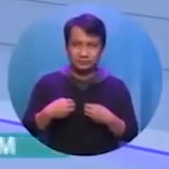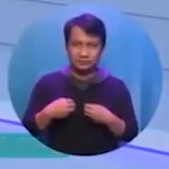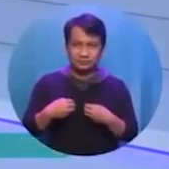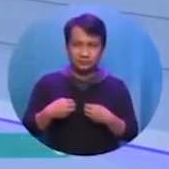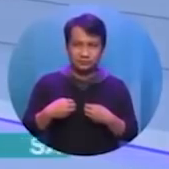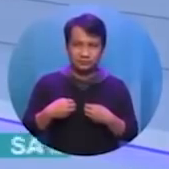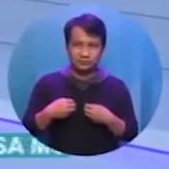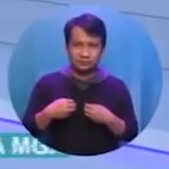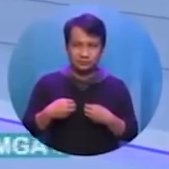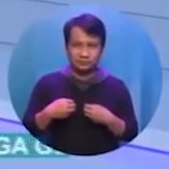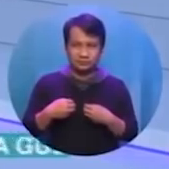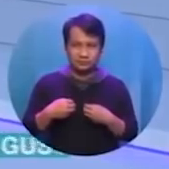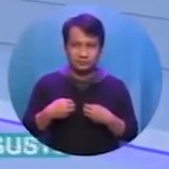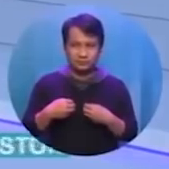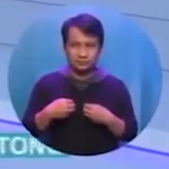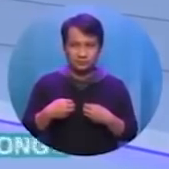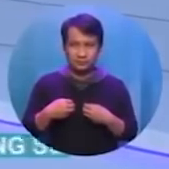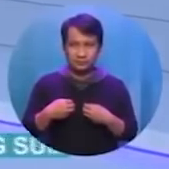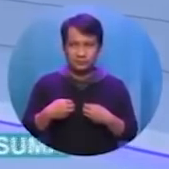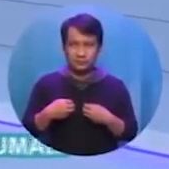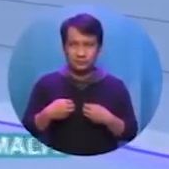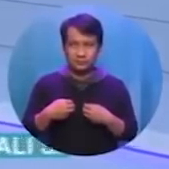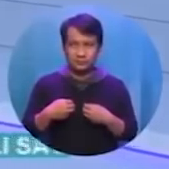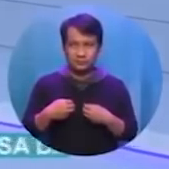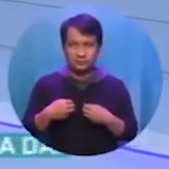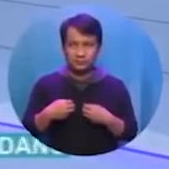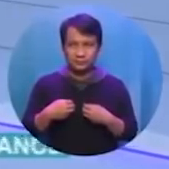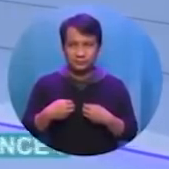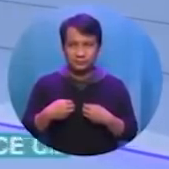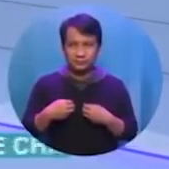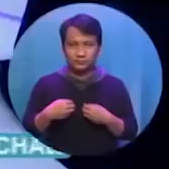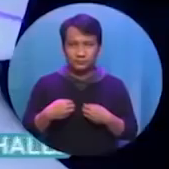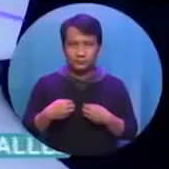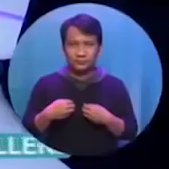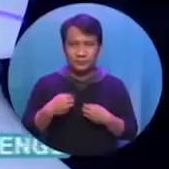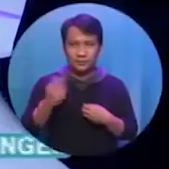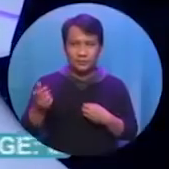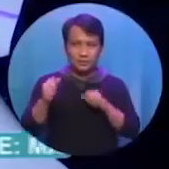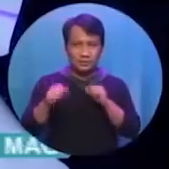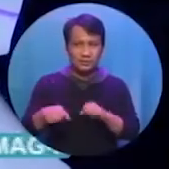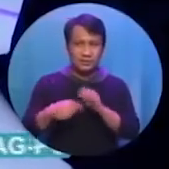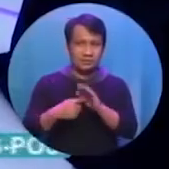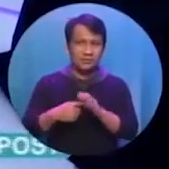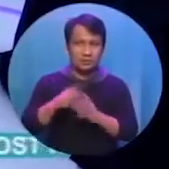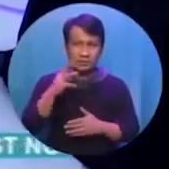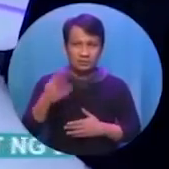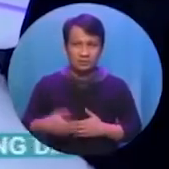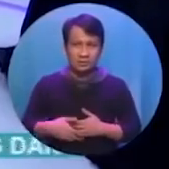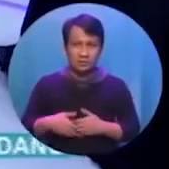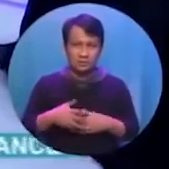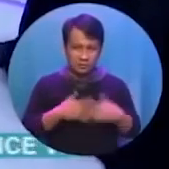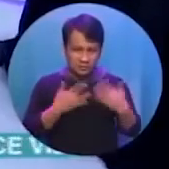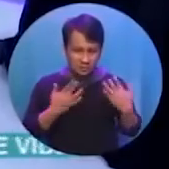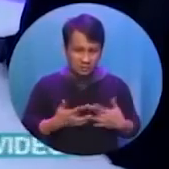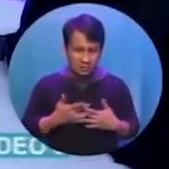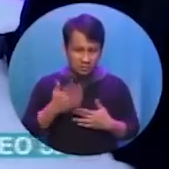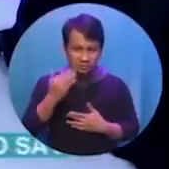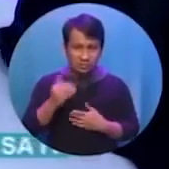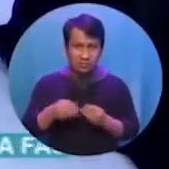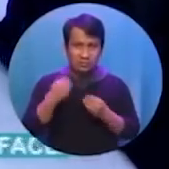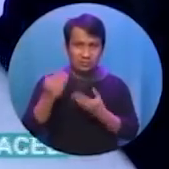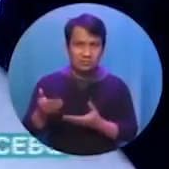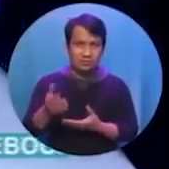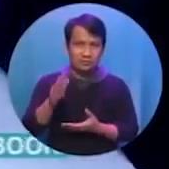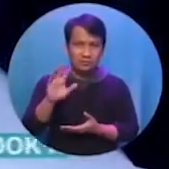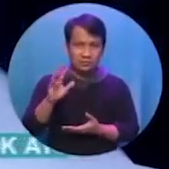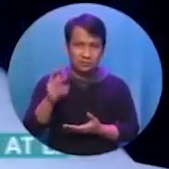5,000. Tanggapin niya mula sa kanyang puso. I-welcome na tayo sa kanyang puso sapagkat magbibigay tayo sa kanya